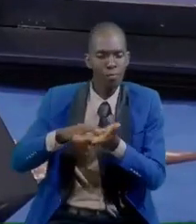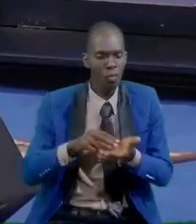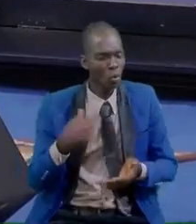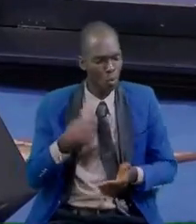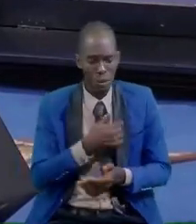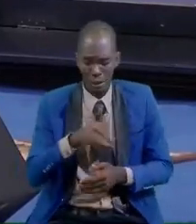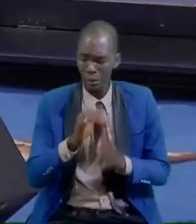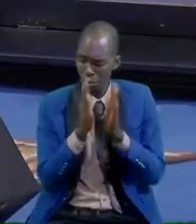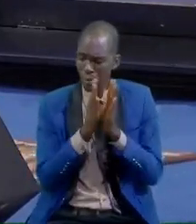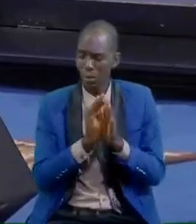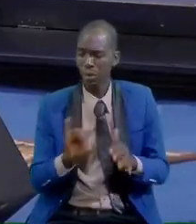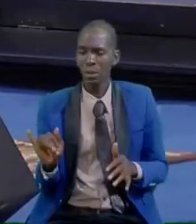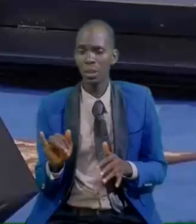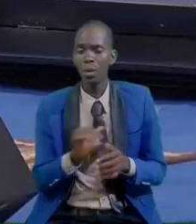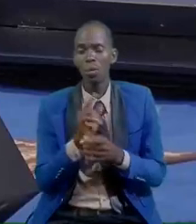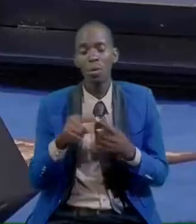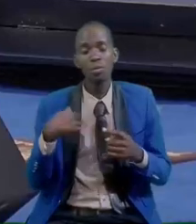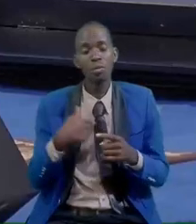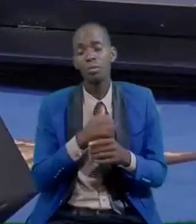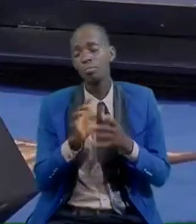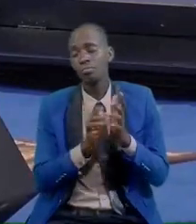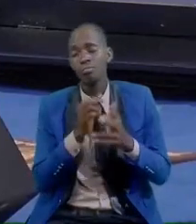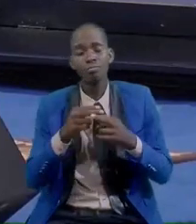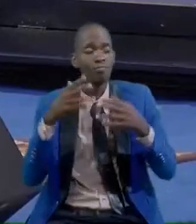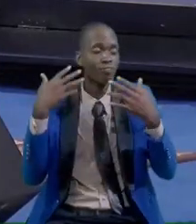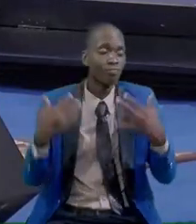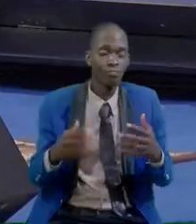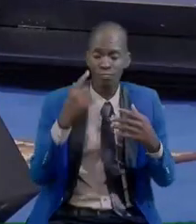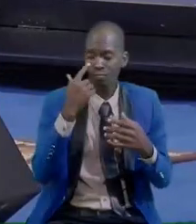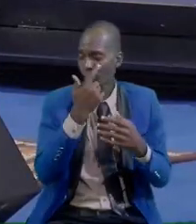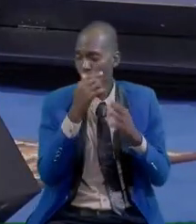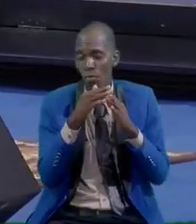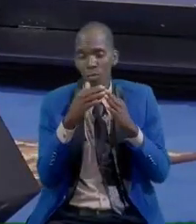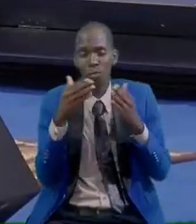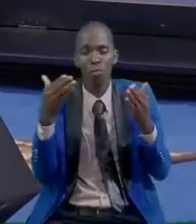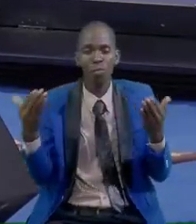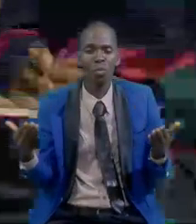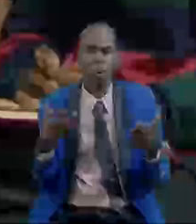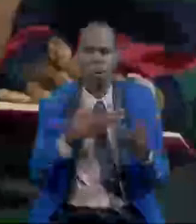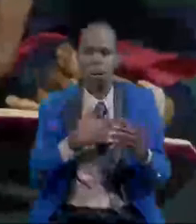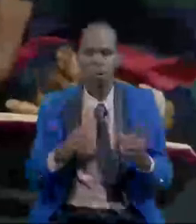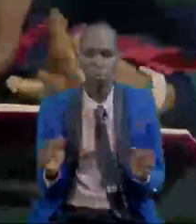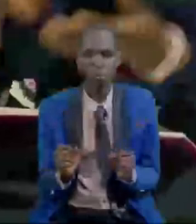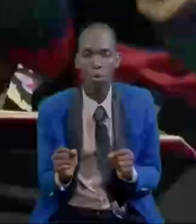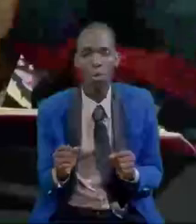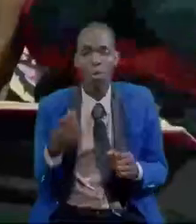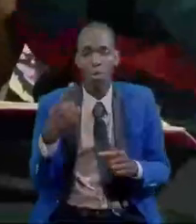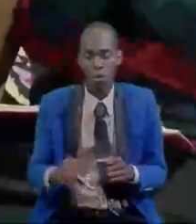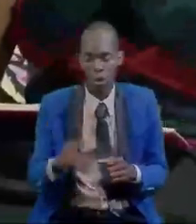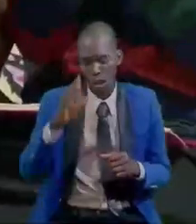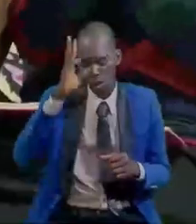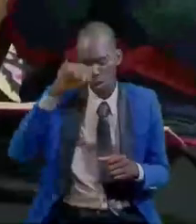en train de prier. Et finalement, quand on a ouvert les yeux, qu'est-ce qui est arrivé? Tout à coup, l'os a été